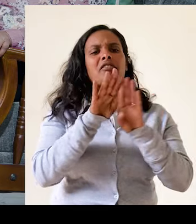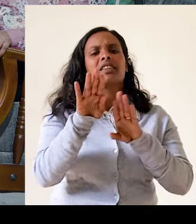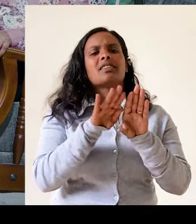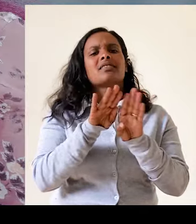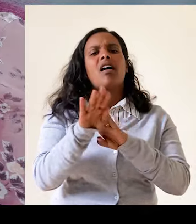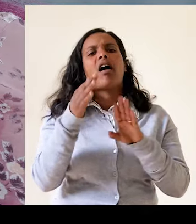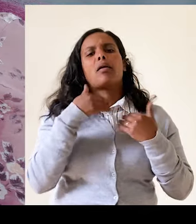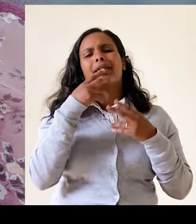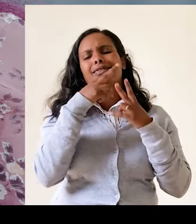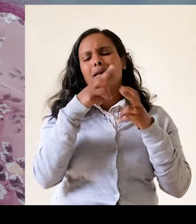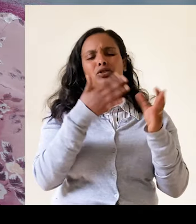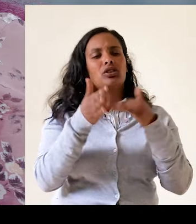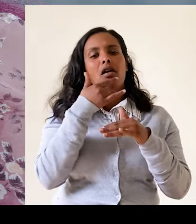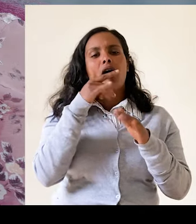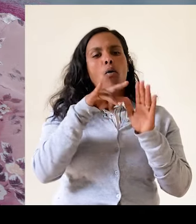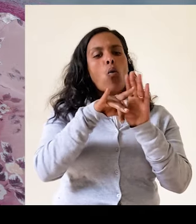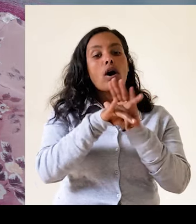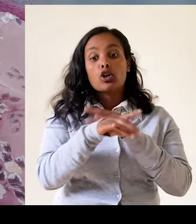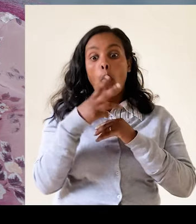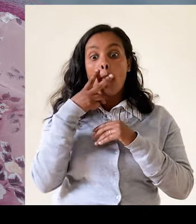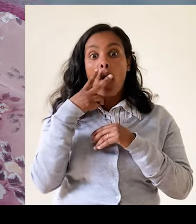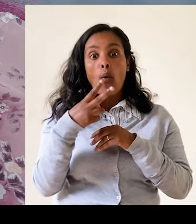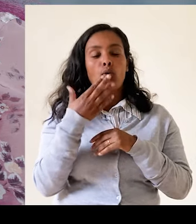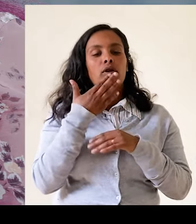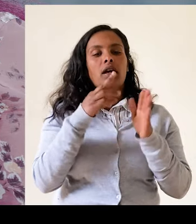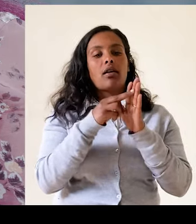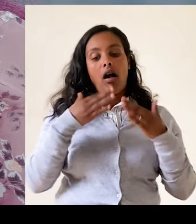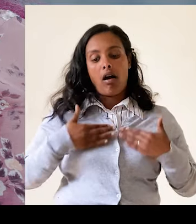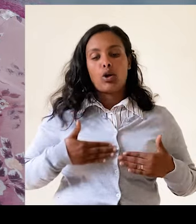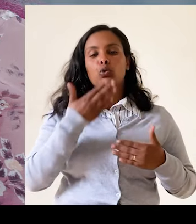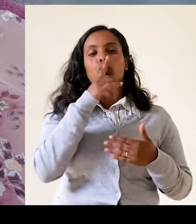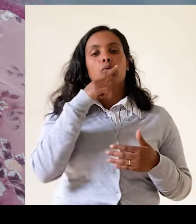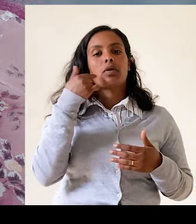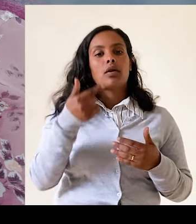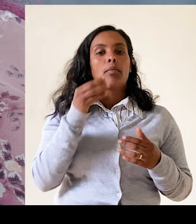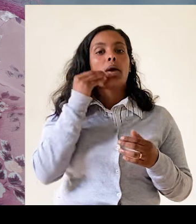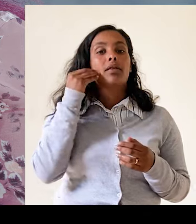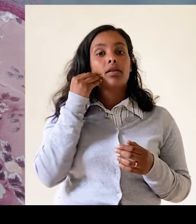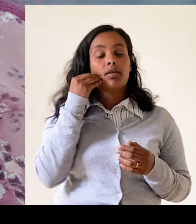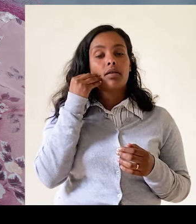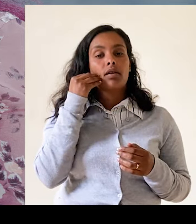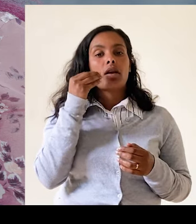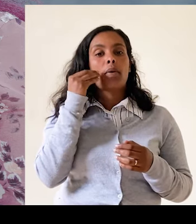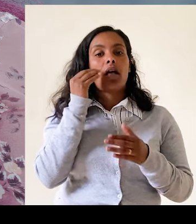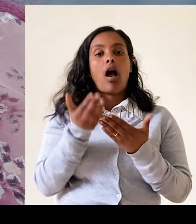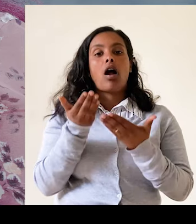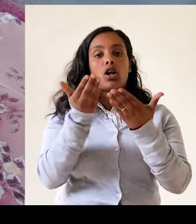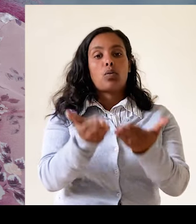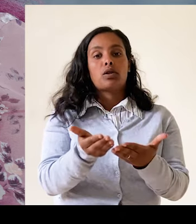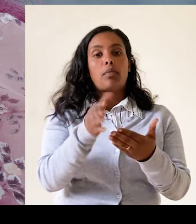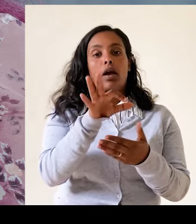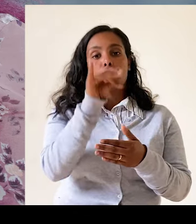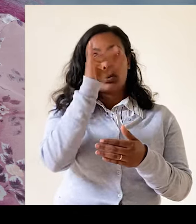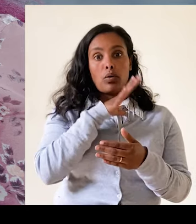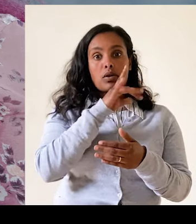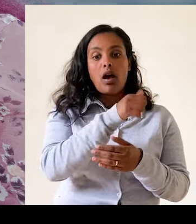ክፍተት አለ። በጣም ወርደው ቢመለከቱ የህግ አካላት የቤት አቅርቦት